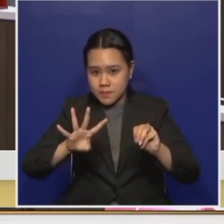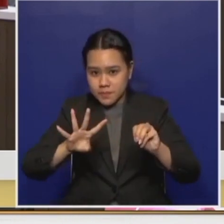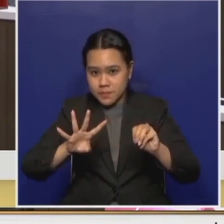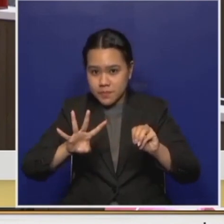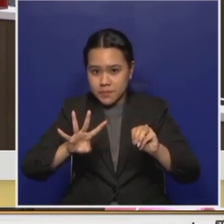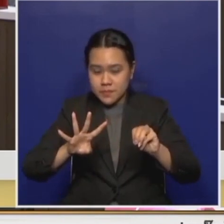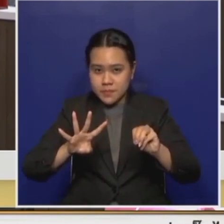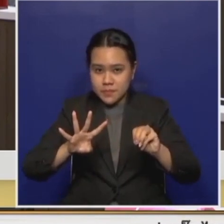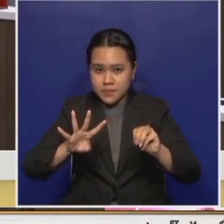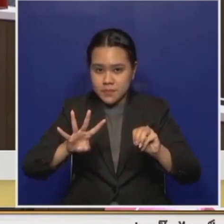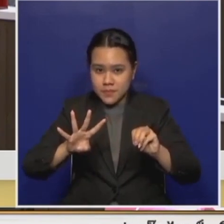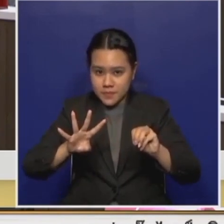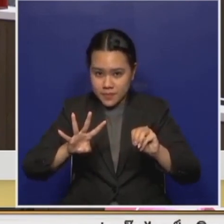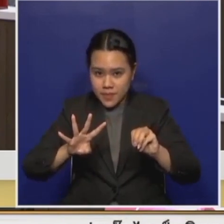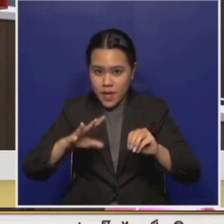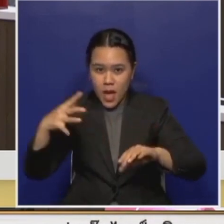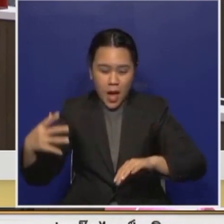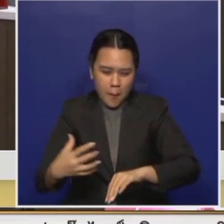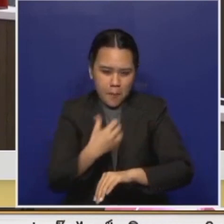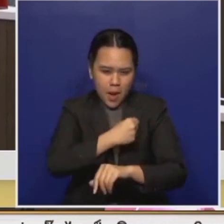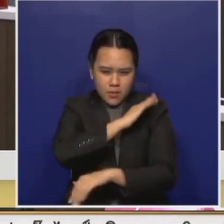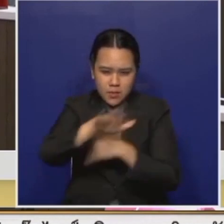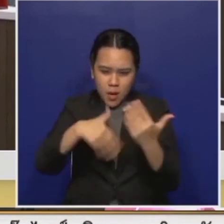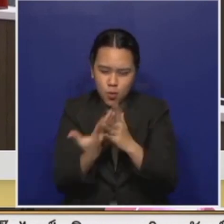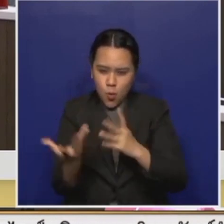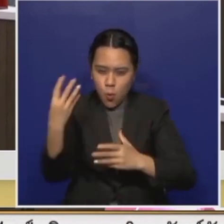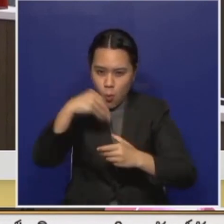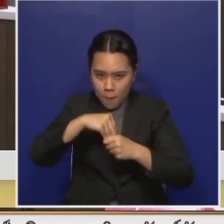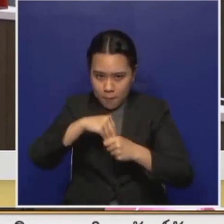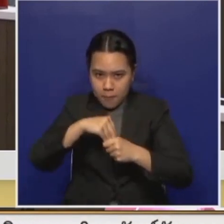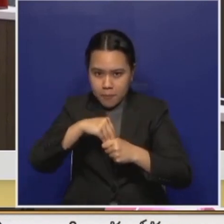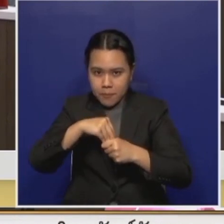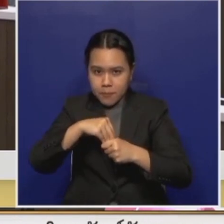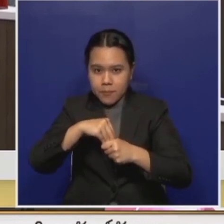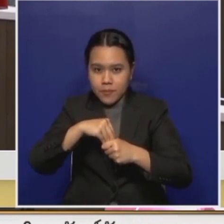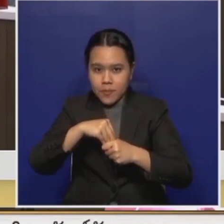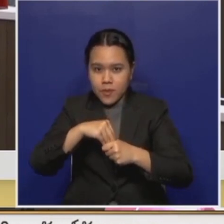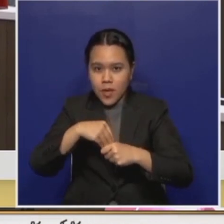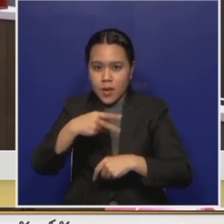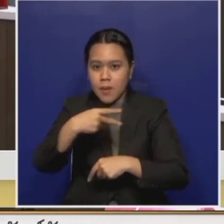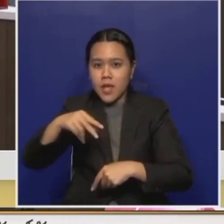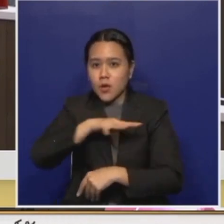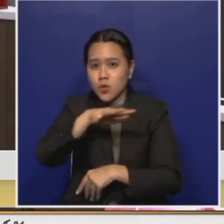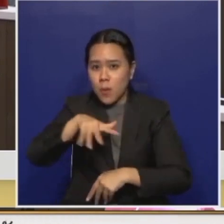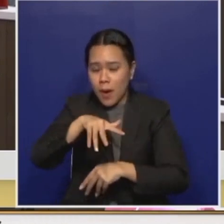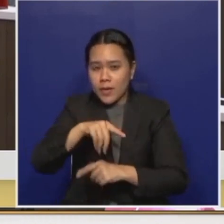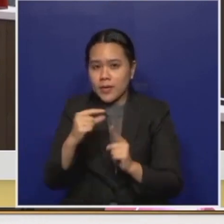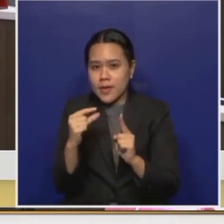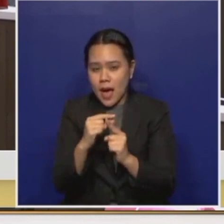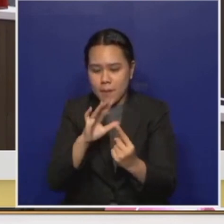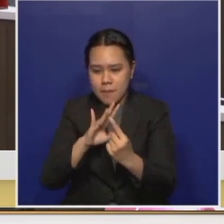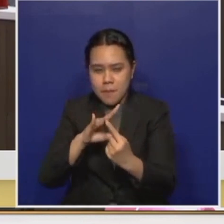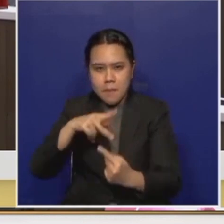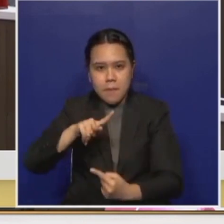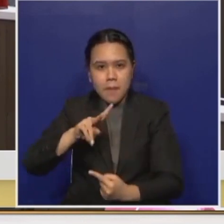ผมตองเรียนกธรทางว่ อำนาจเบ เดขาดม.ภาษาทั่ไปเธอใช้กคว่าระบบพเทชการหรระบบพะเดชการ